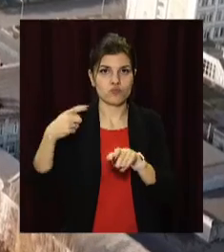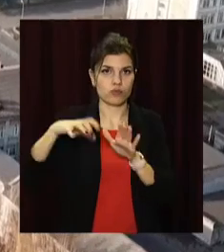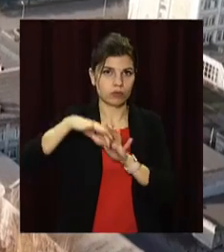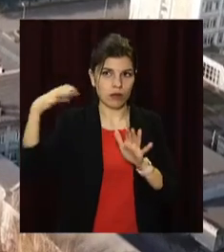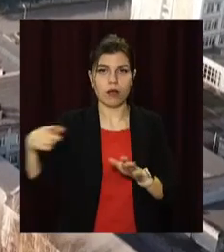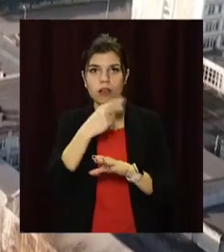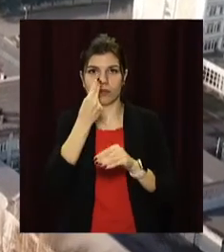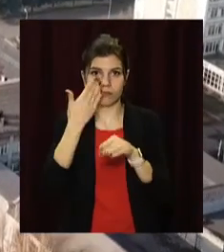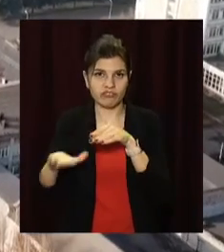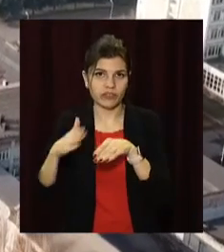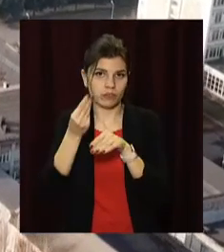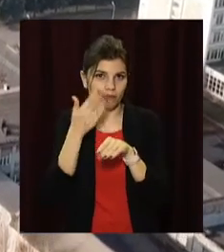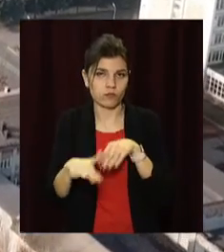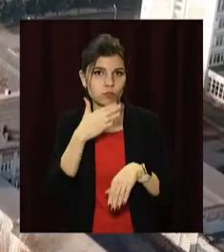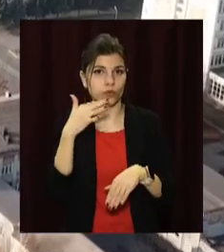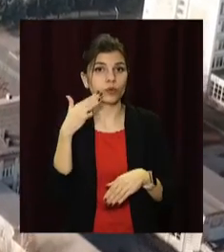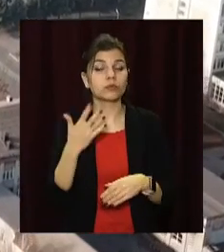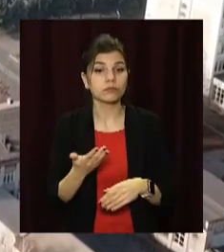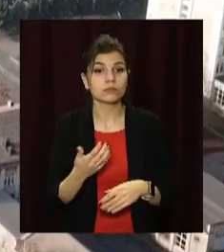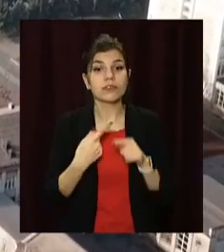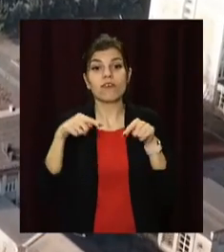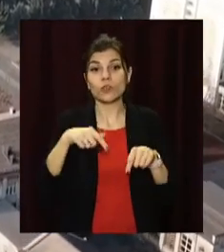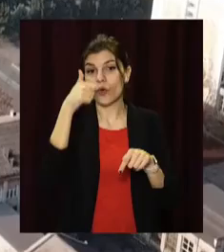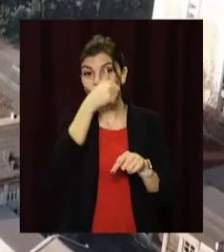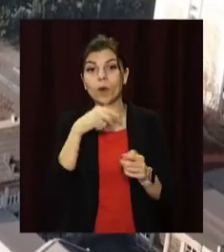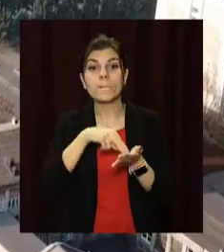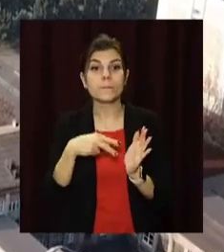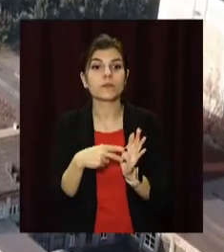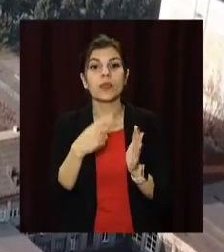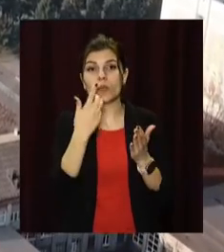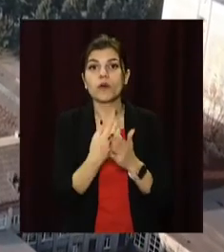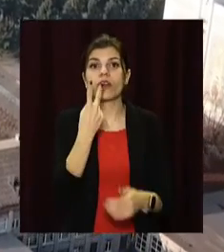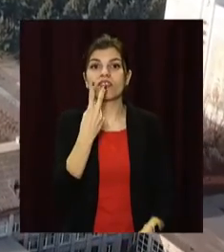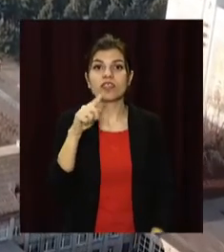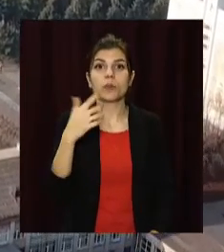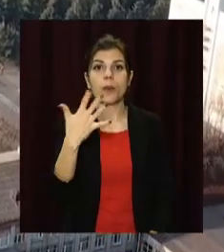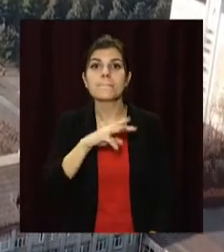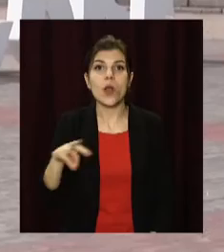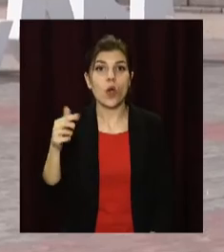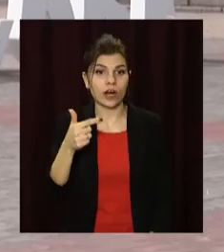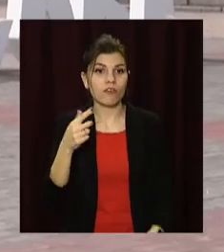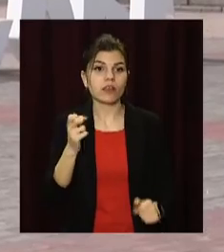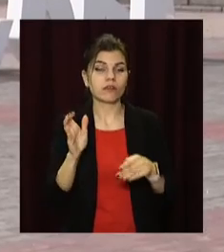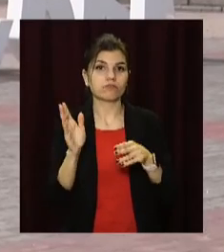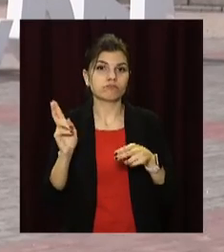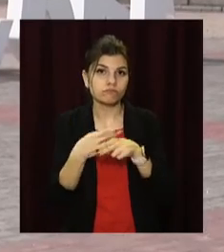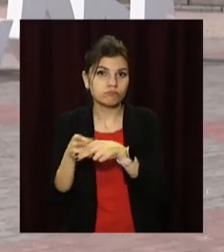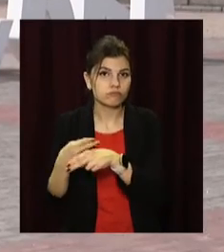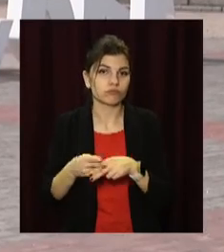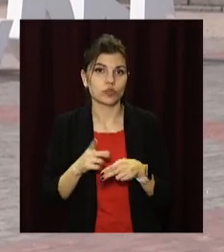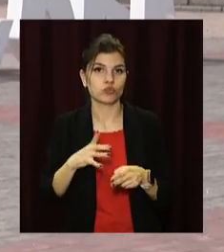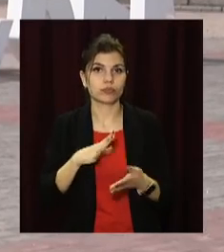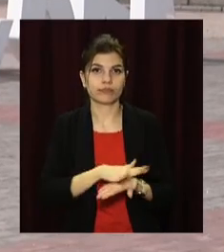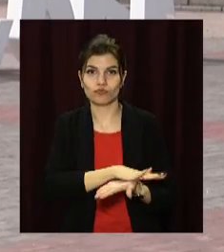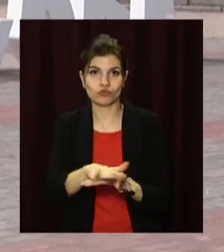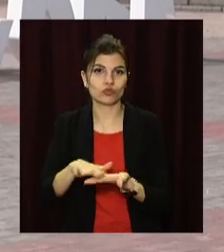На наведення порядку на вулицях Кам'янського цьогоріч передбачено понад 2,5 мільйони гривень. Мальвіна Карапиш, Сергій